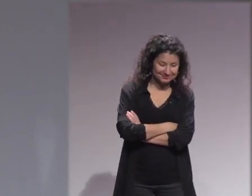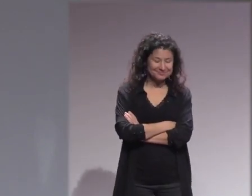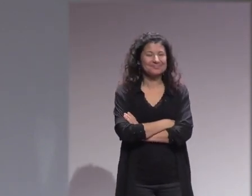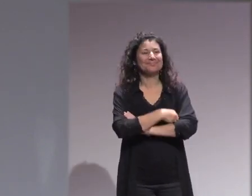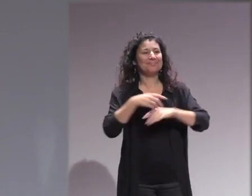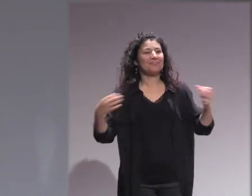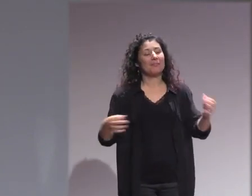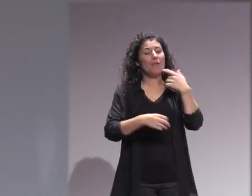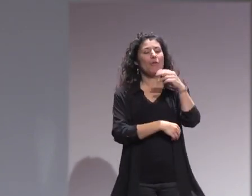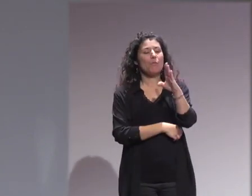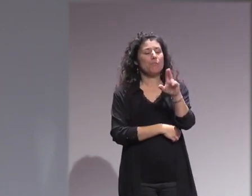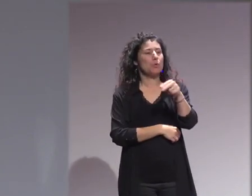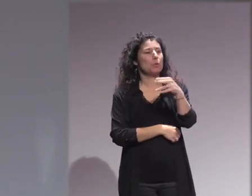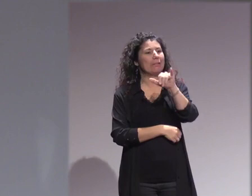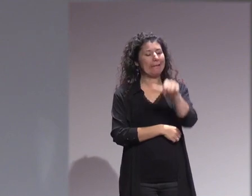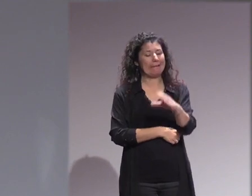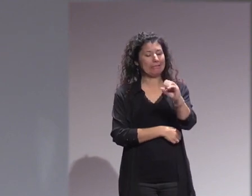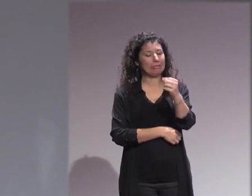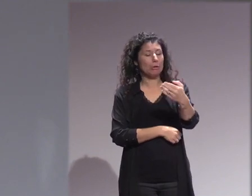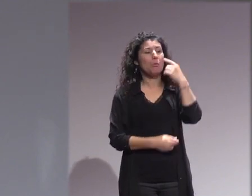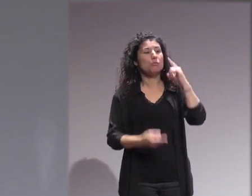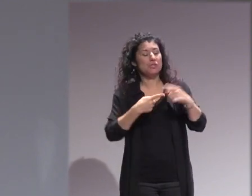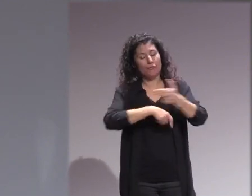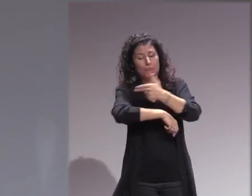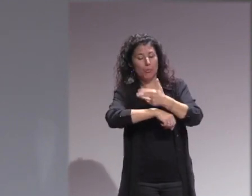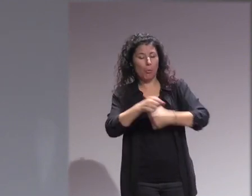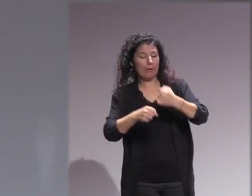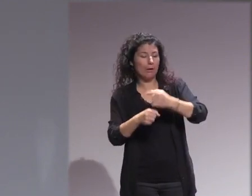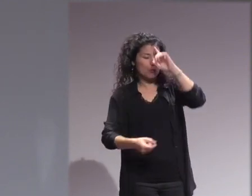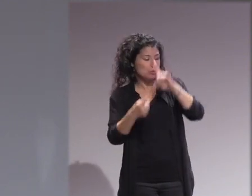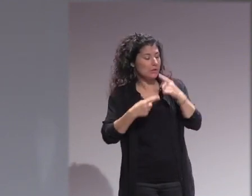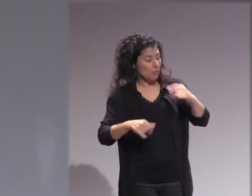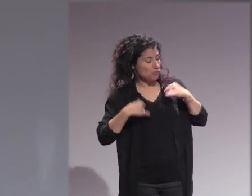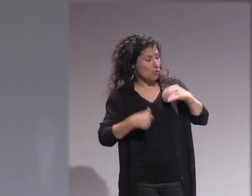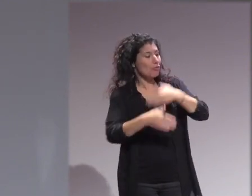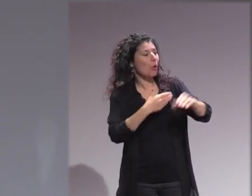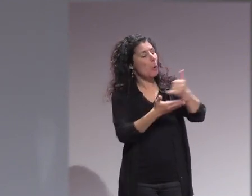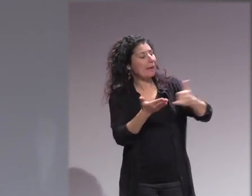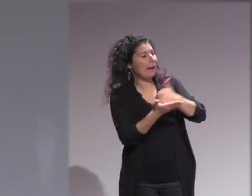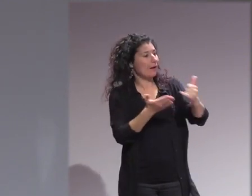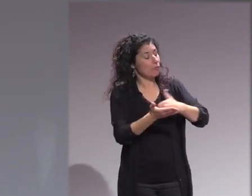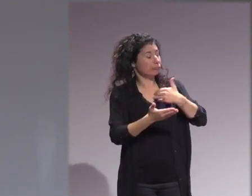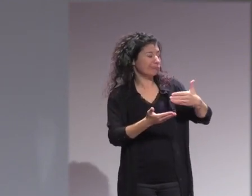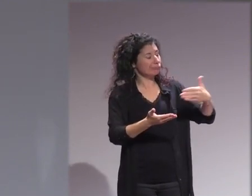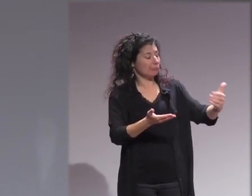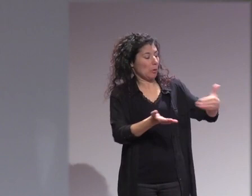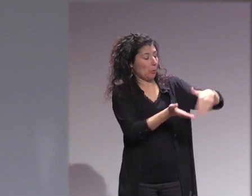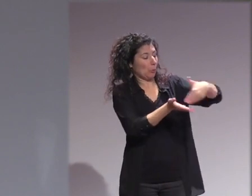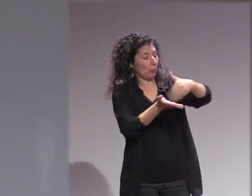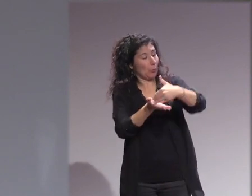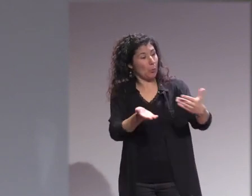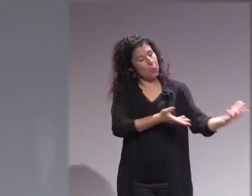Donc c'est un bureau qui est créé pour inciter les jeunes à quitter la Caraïbe, voilà, la Guyane, la Réunion, etc., pour venir travailler en